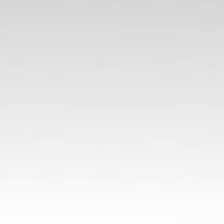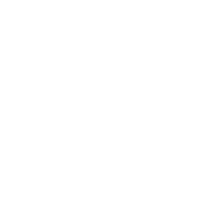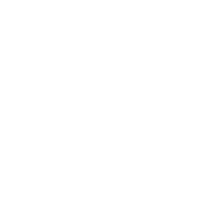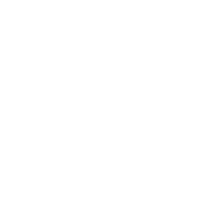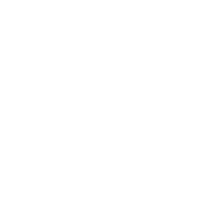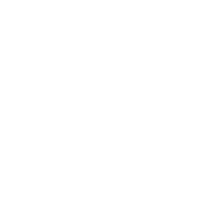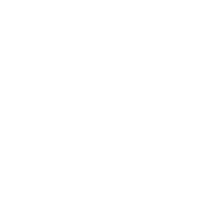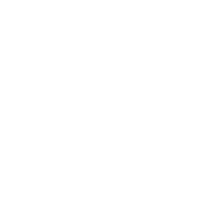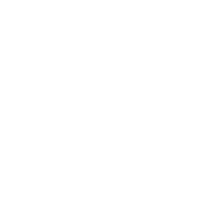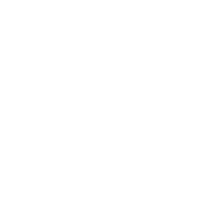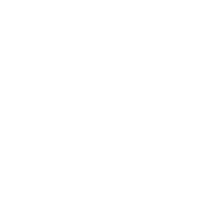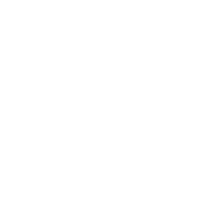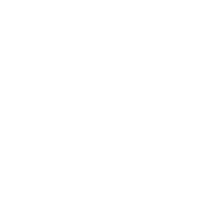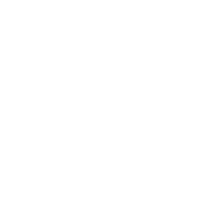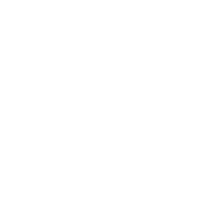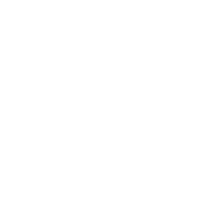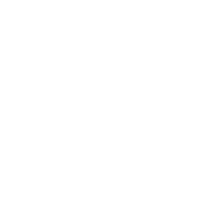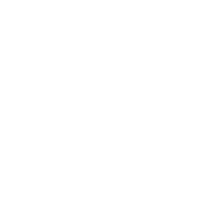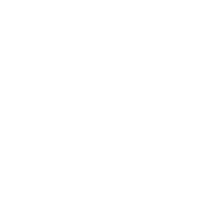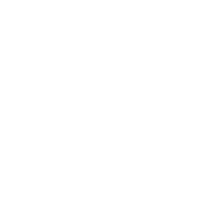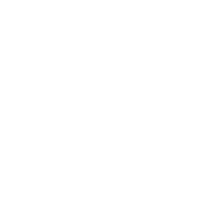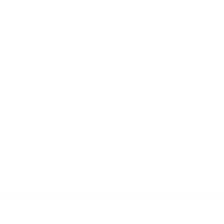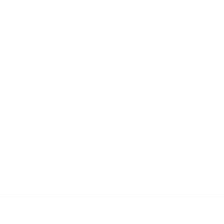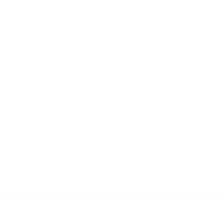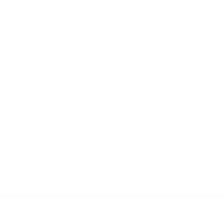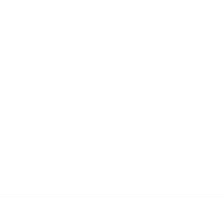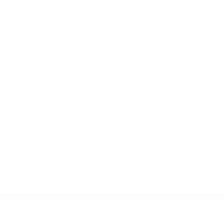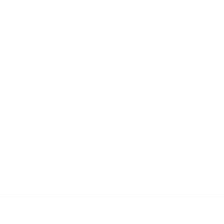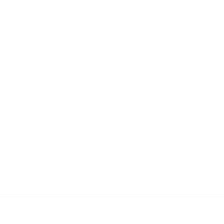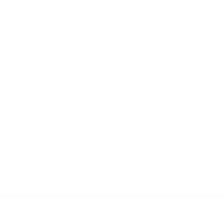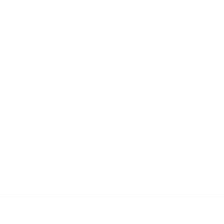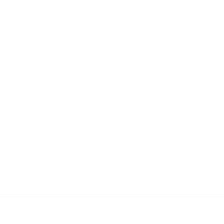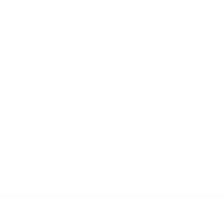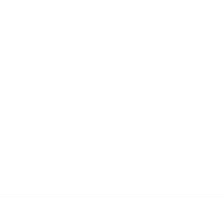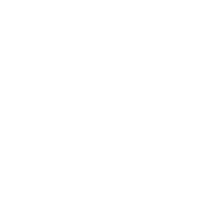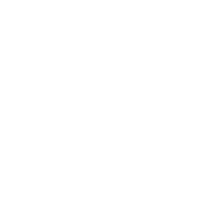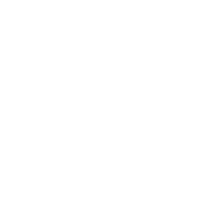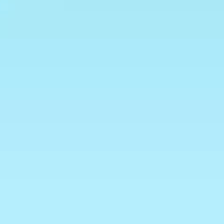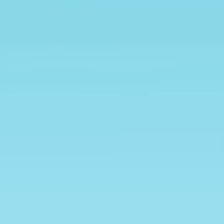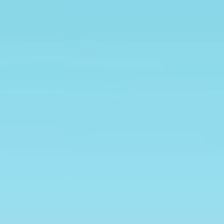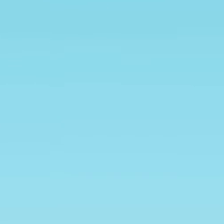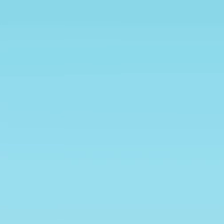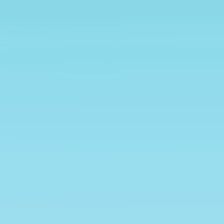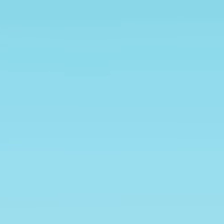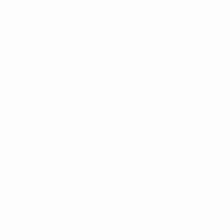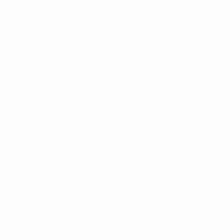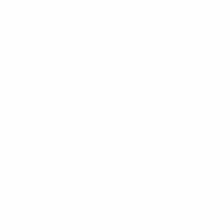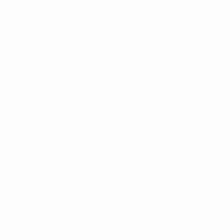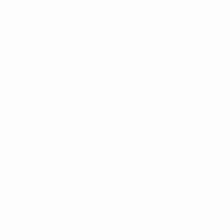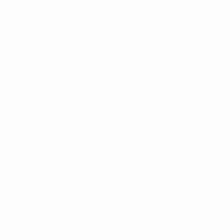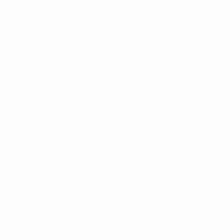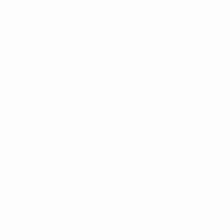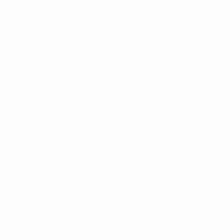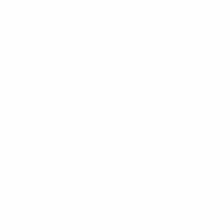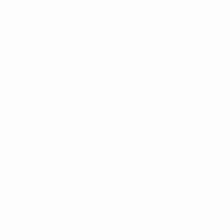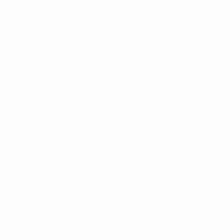ทัลทีวีข้นโลโ้ GMM 25ขึนโลโก้ ก็สอทอชอ ก็ทอปอสอ ตัหนงสือเสนอตัอัษร Let